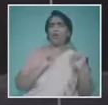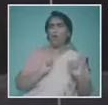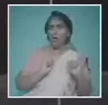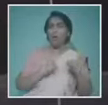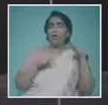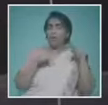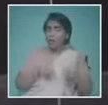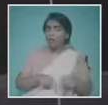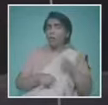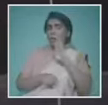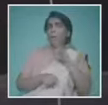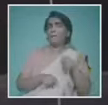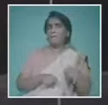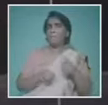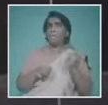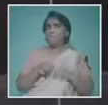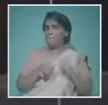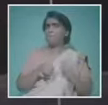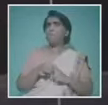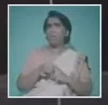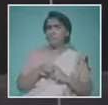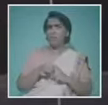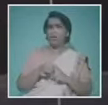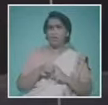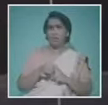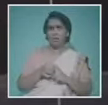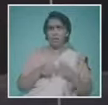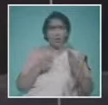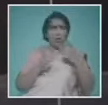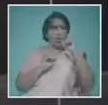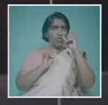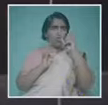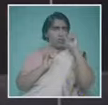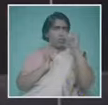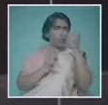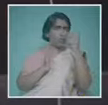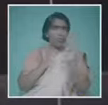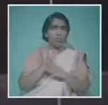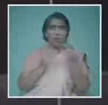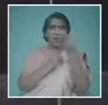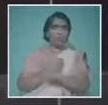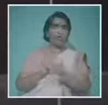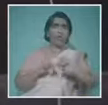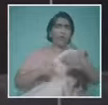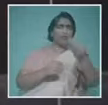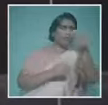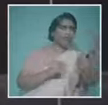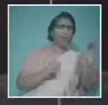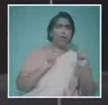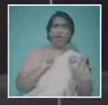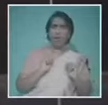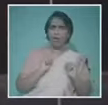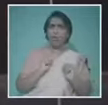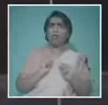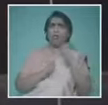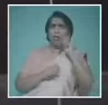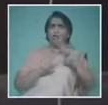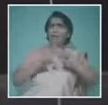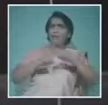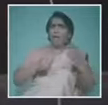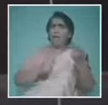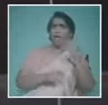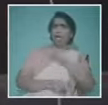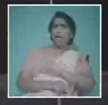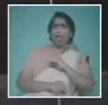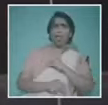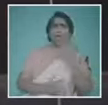එතනයි මෙතන තියෙන්නේ සංවේදී කාරණා. මේ සංවේදී කාරණා වලින් නොයෙකුත් පුද්ගලයන්ට නොයෙකුත් ලාභ